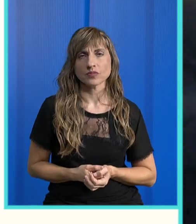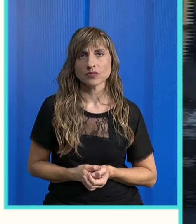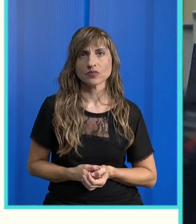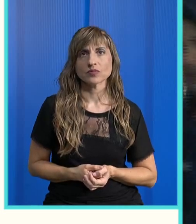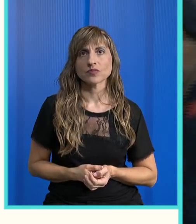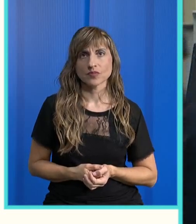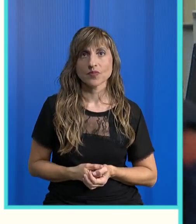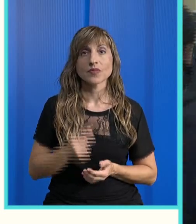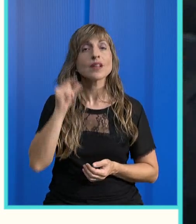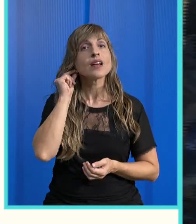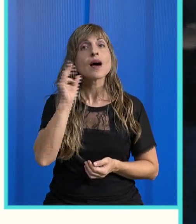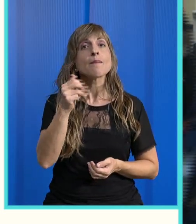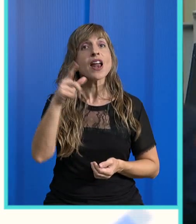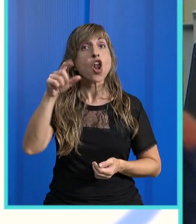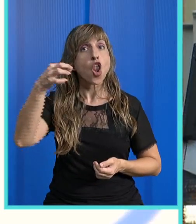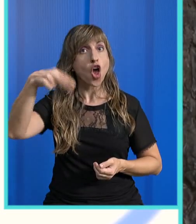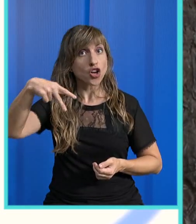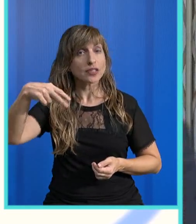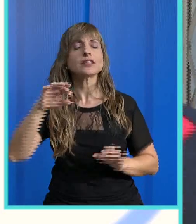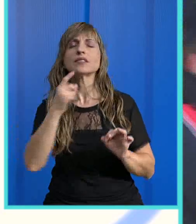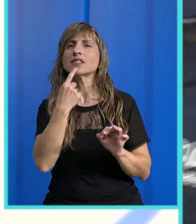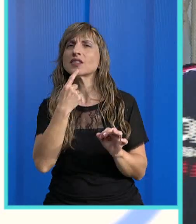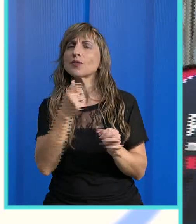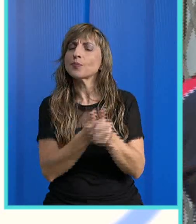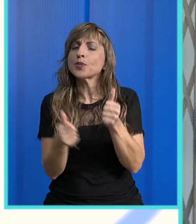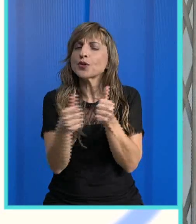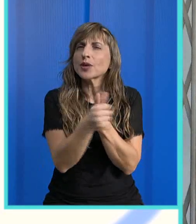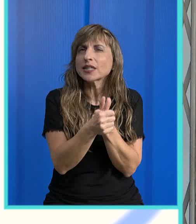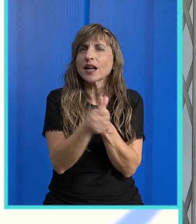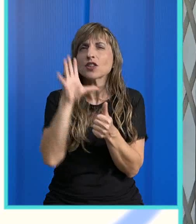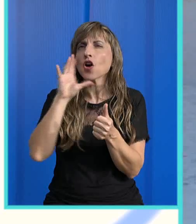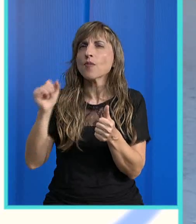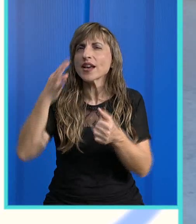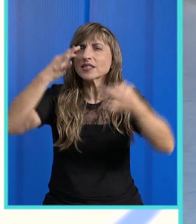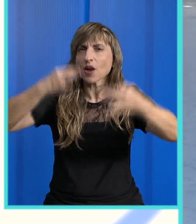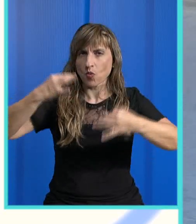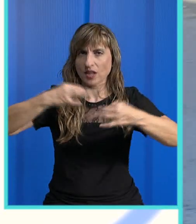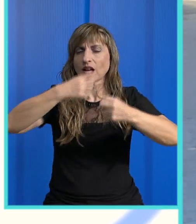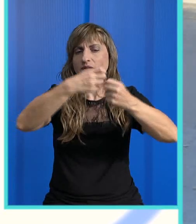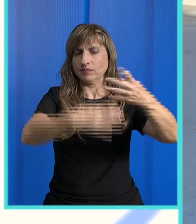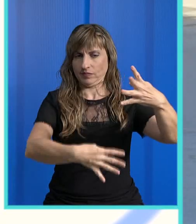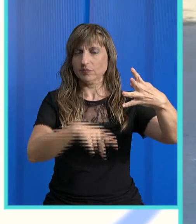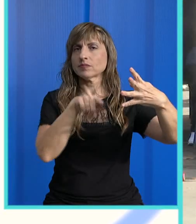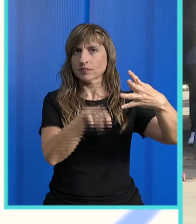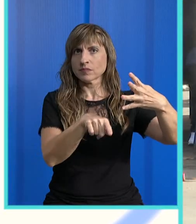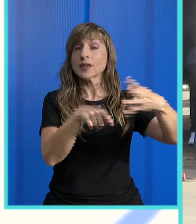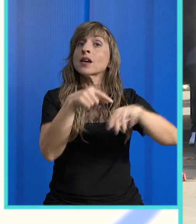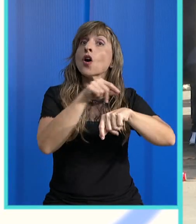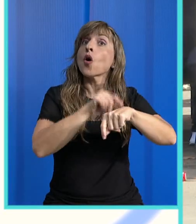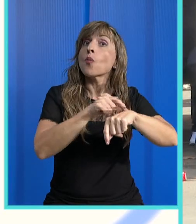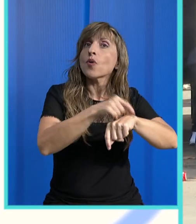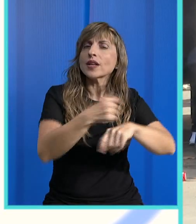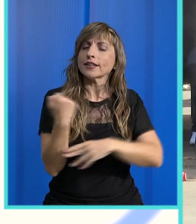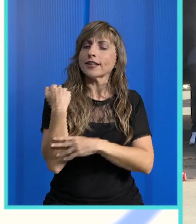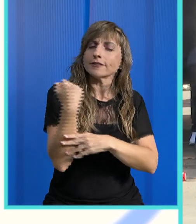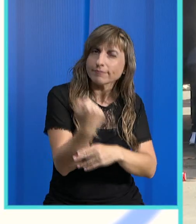Parlón ha enumerat les prioritats del nou govern en matèria de seguretat i ha remarcat que les polítiques que s'impulsin en aquest àmbit han